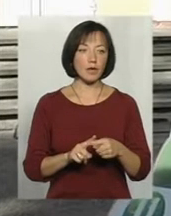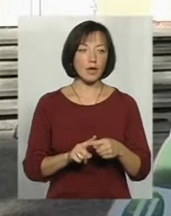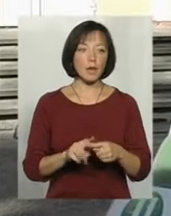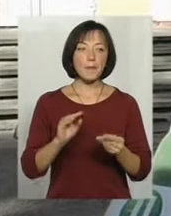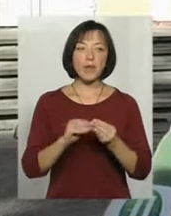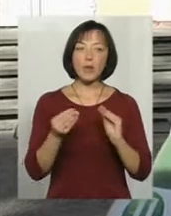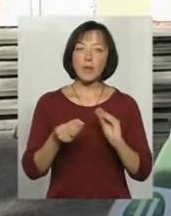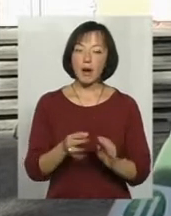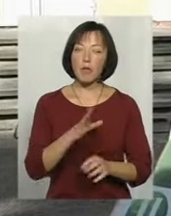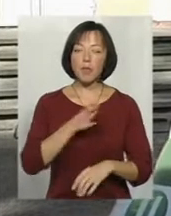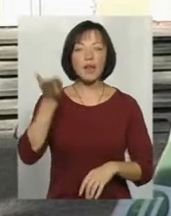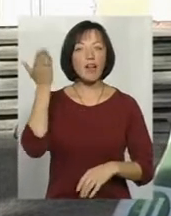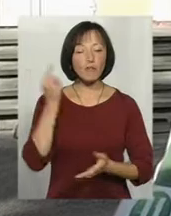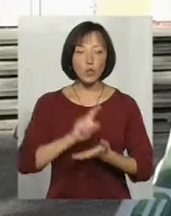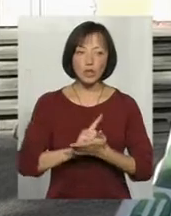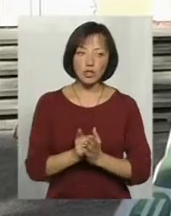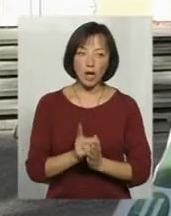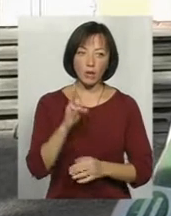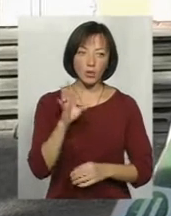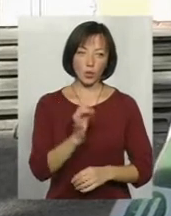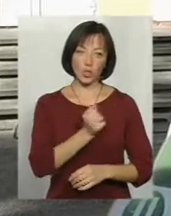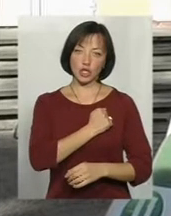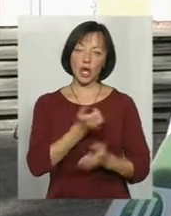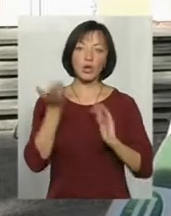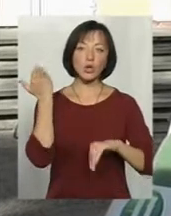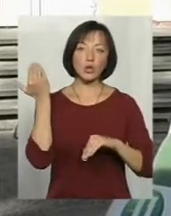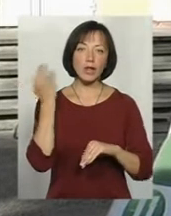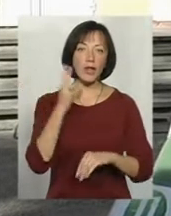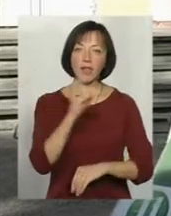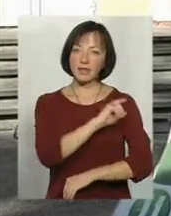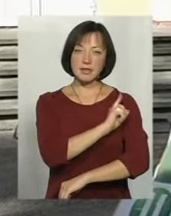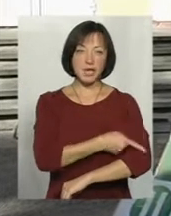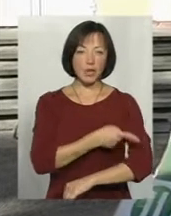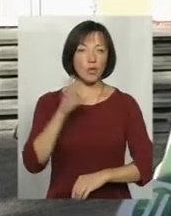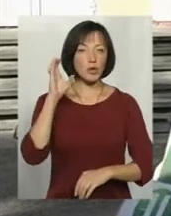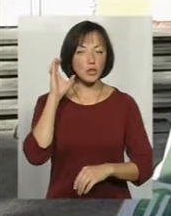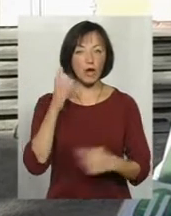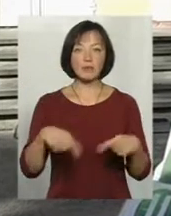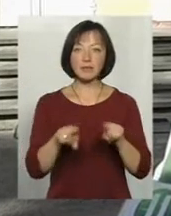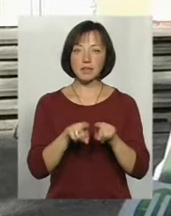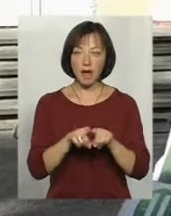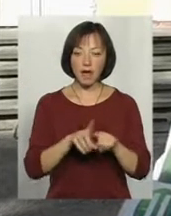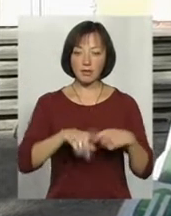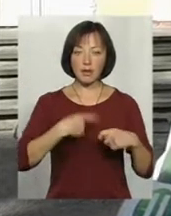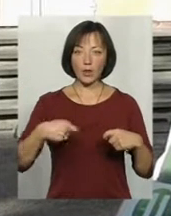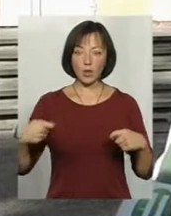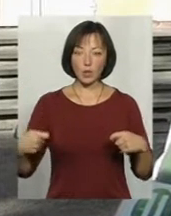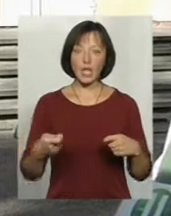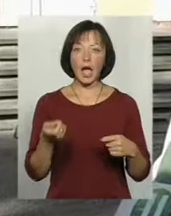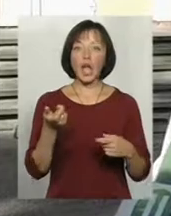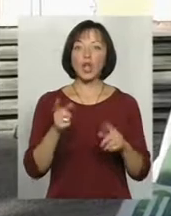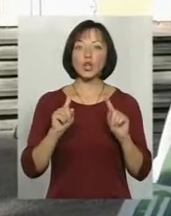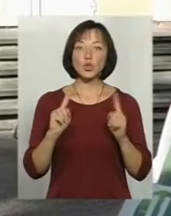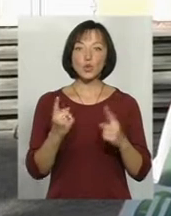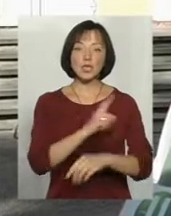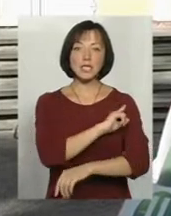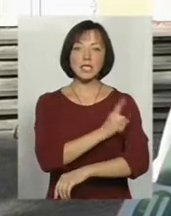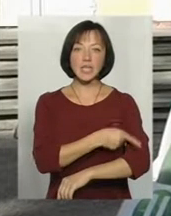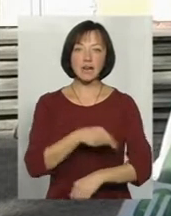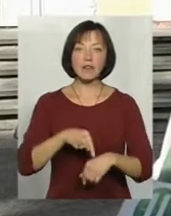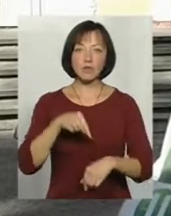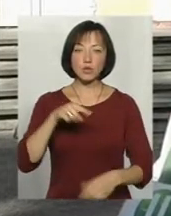була давно нагальною, але, на жаль, тоді не сильно до неї прислухалися, і так ото все тягнулось. І дуже сильно ми